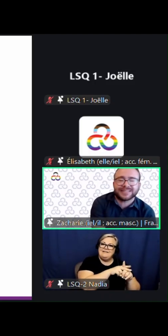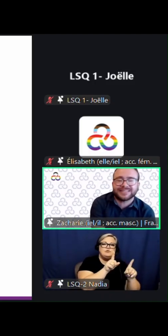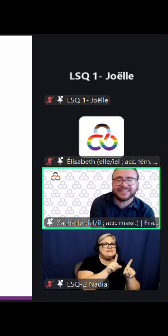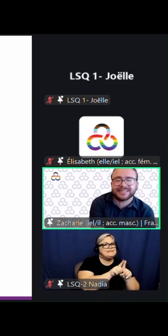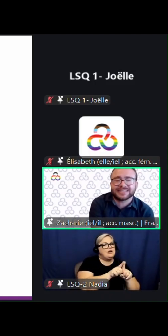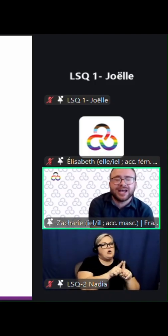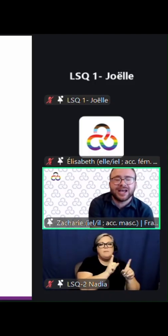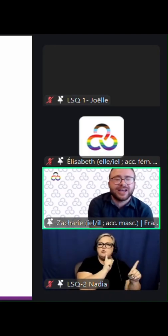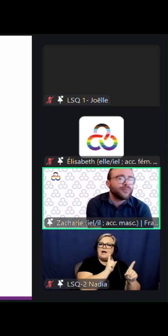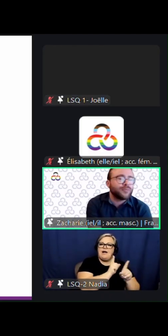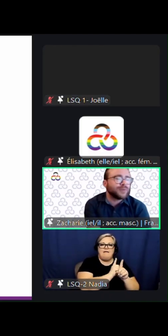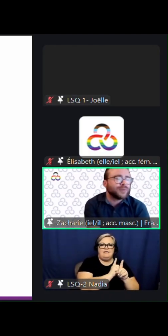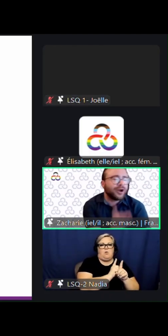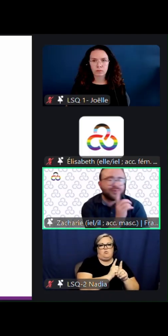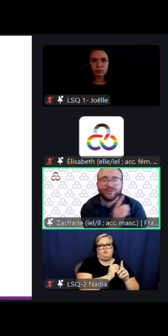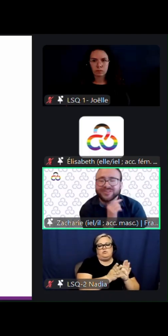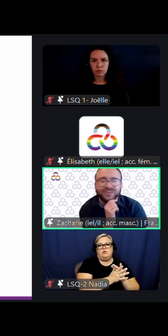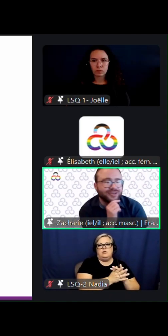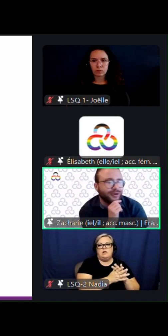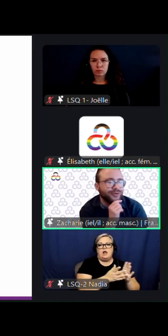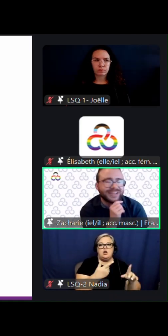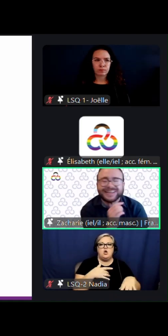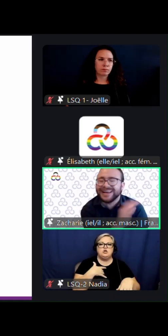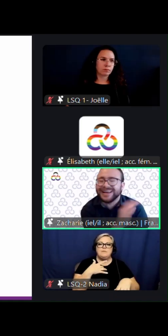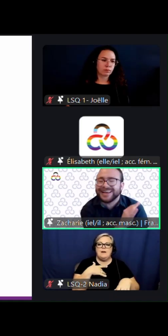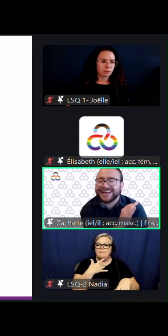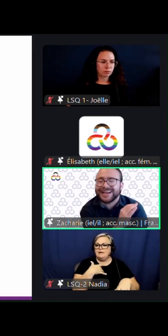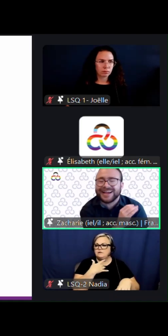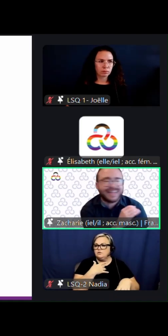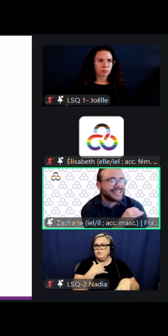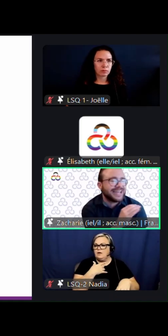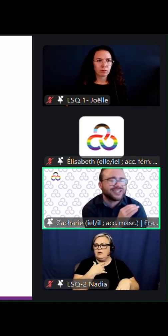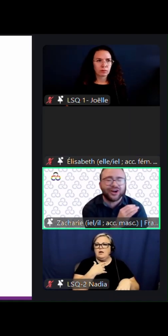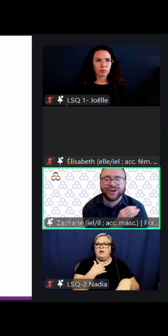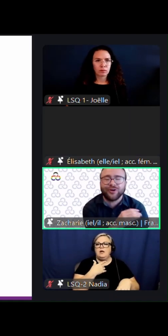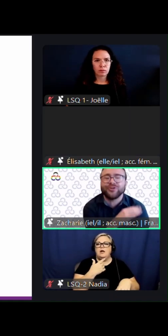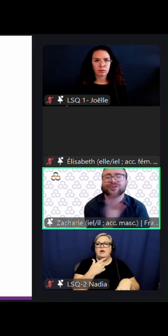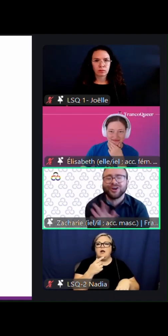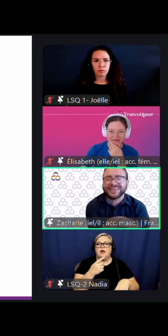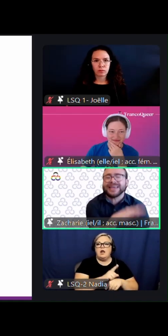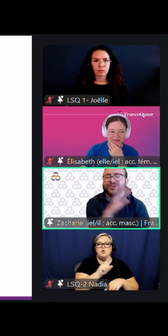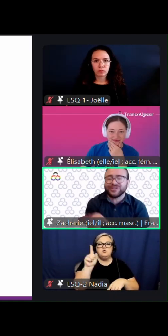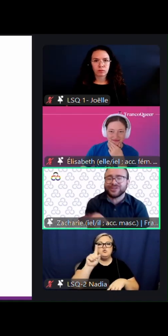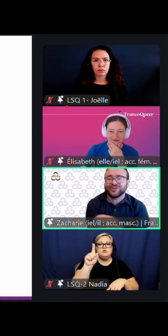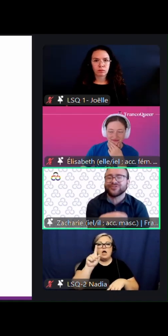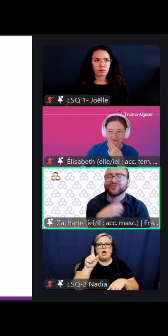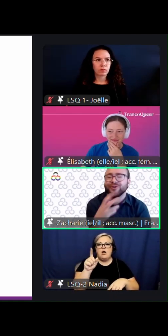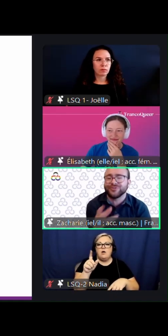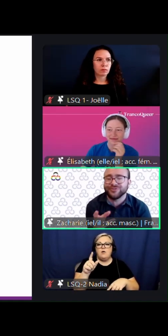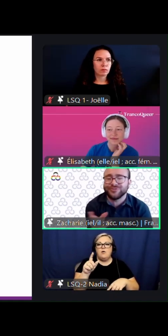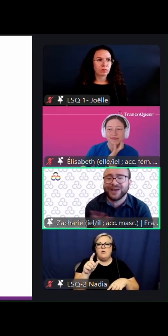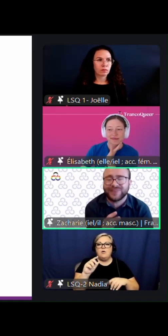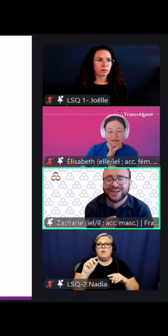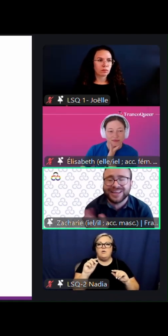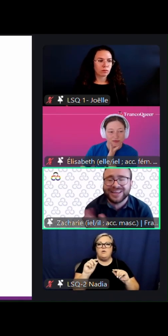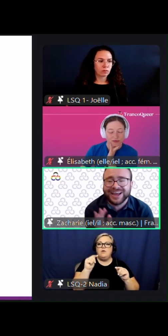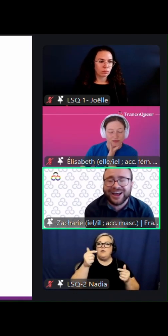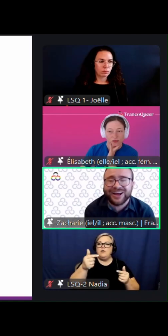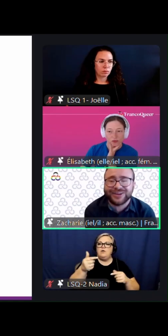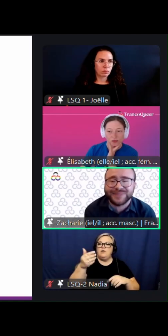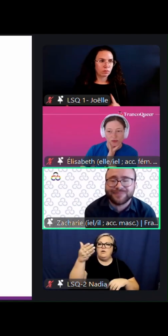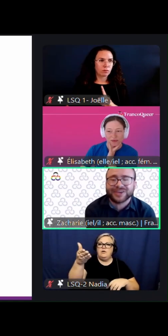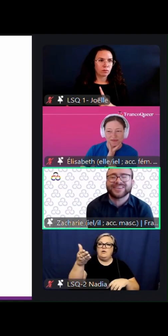rencontre d'expertise. Bon, je me rends compte qu'on est à 13 heures. On a encore quelques minutes de contenu